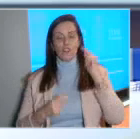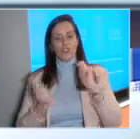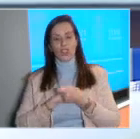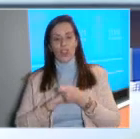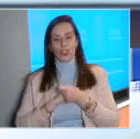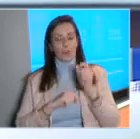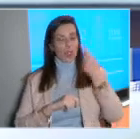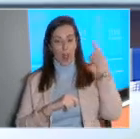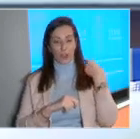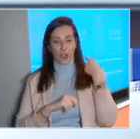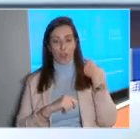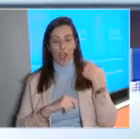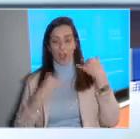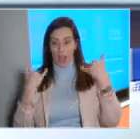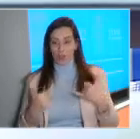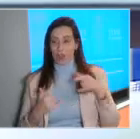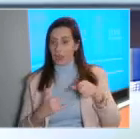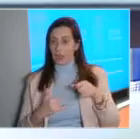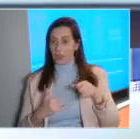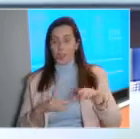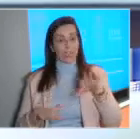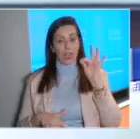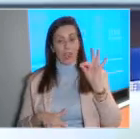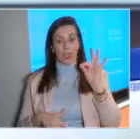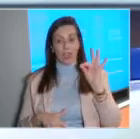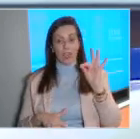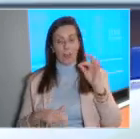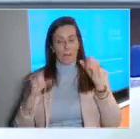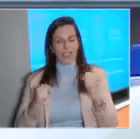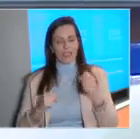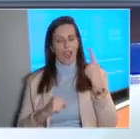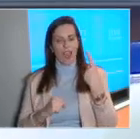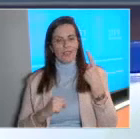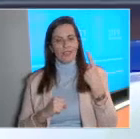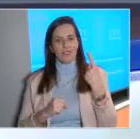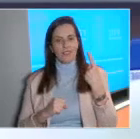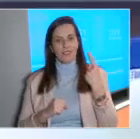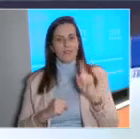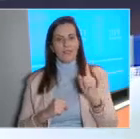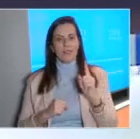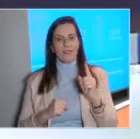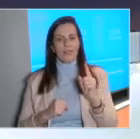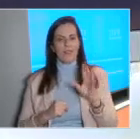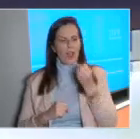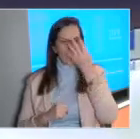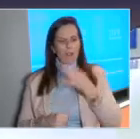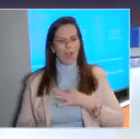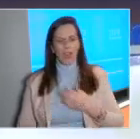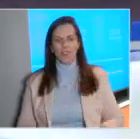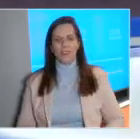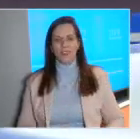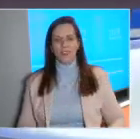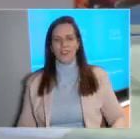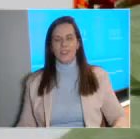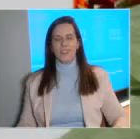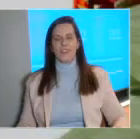שהשתנה משבוע שעבר לשבוע הזה, זה שהתגלה עמוד שדרה, אבל רק עמוד שדרה אחד. אחד. כן. הפרחים, איפה הפרחים שלנו? הכנו